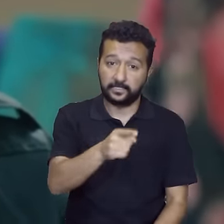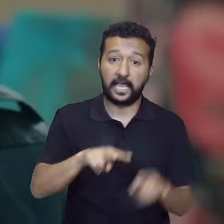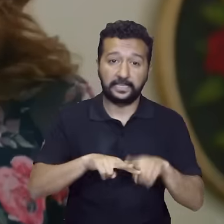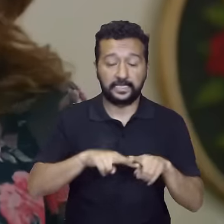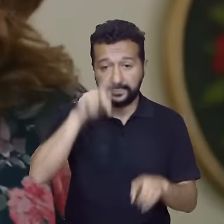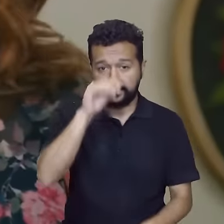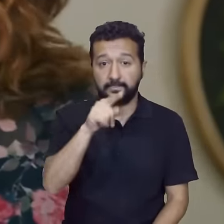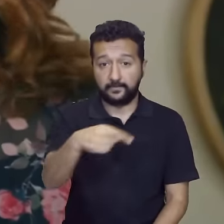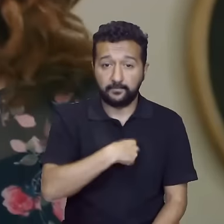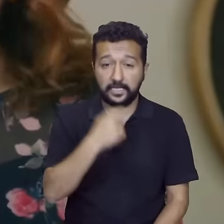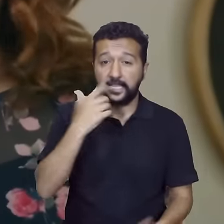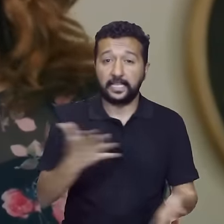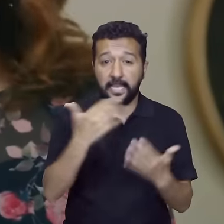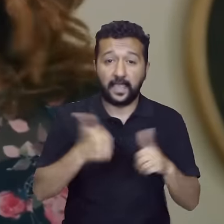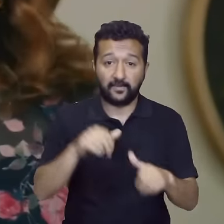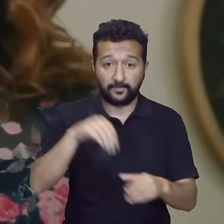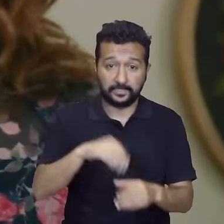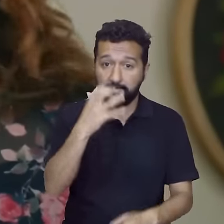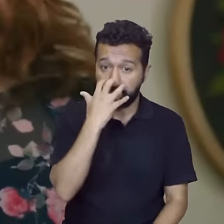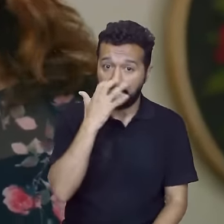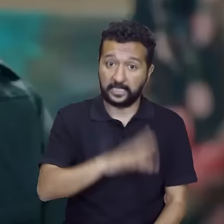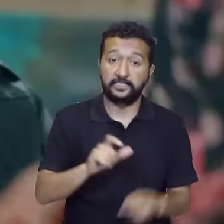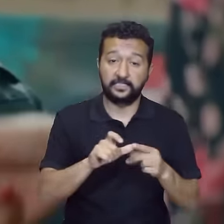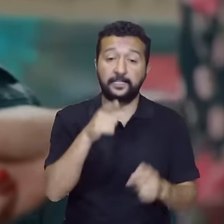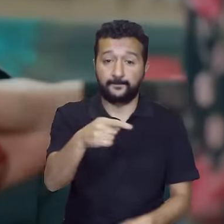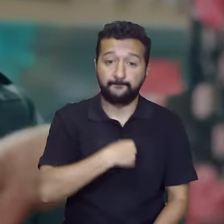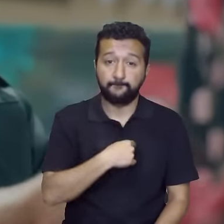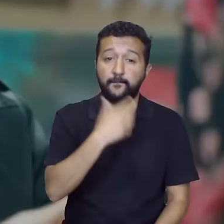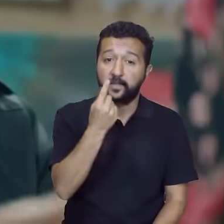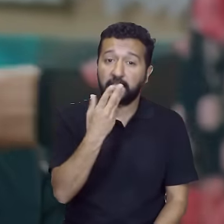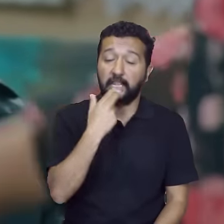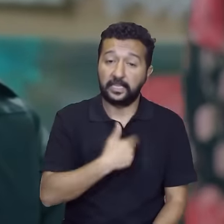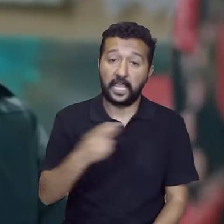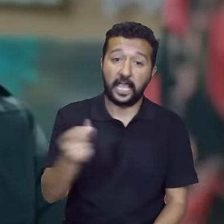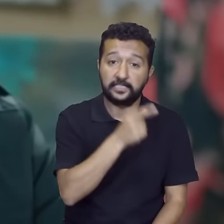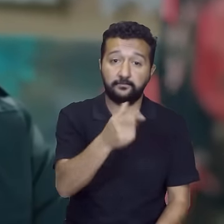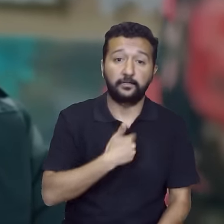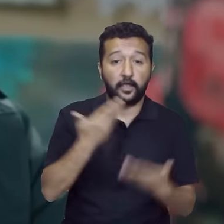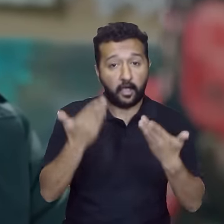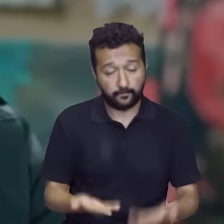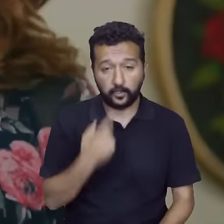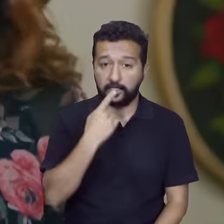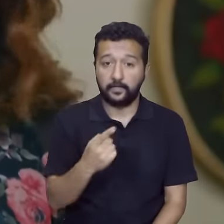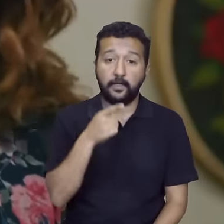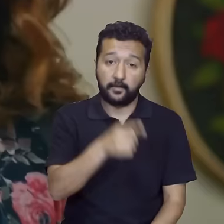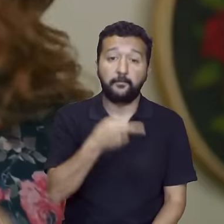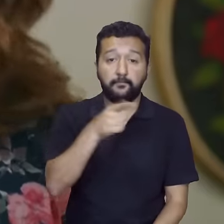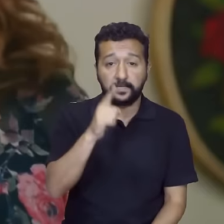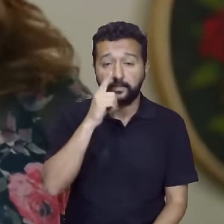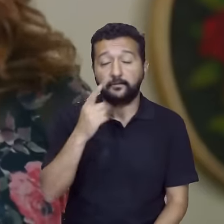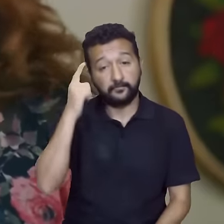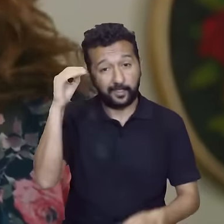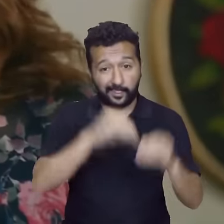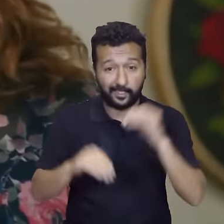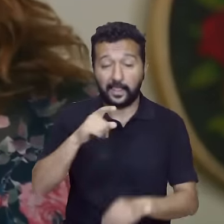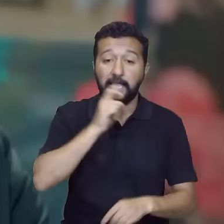adresi. Sen beni yıllarca evlenmek için beklettin Şener. Bana kaç kere kaçalım dedim, ben dünden razıydım. Ama 1000 tane